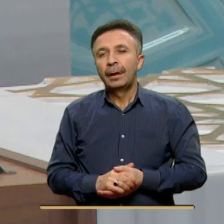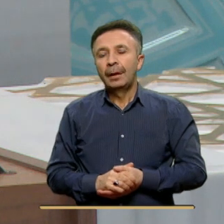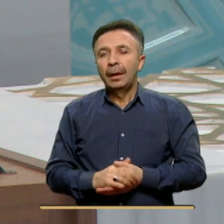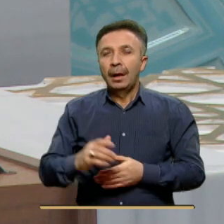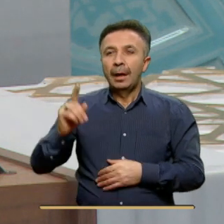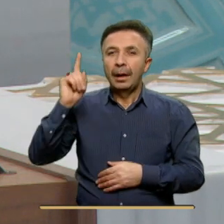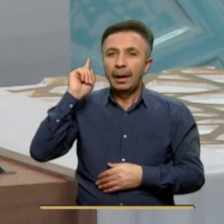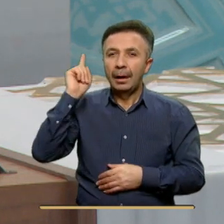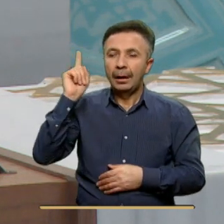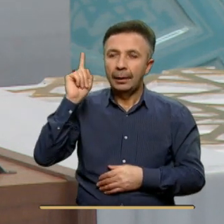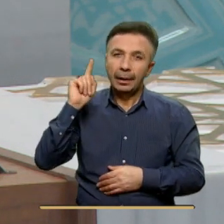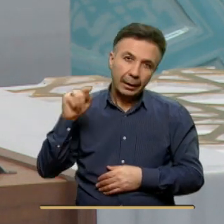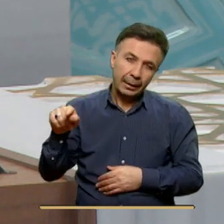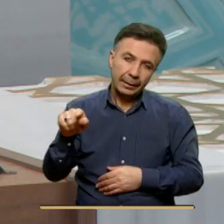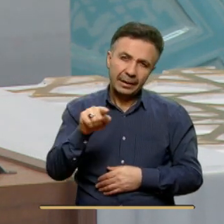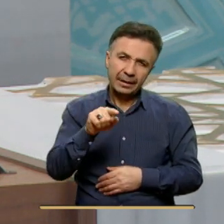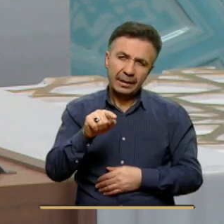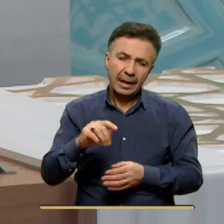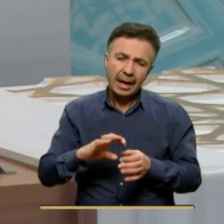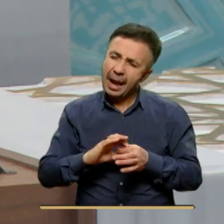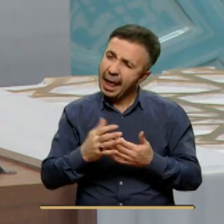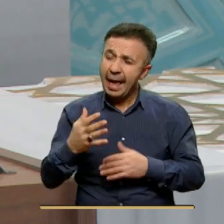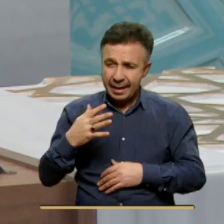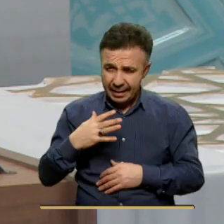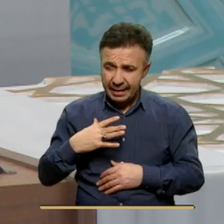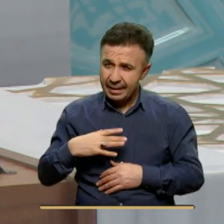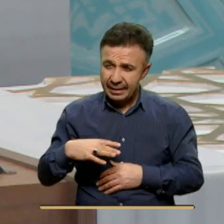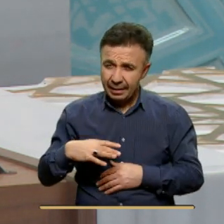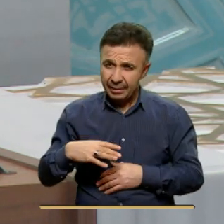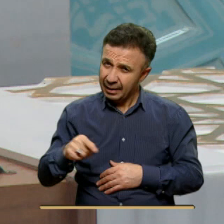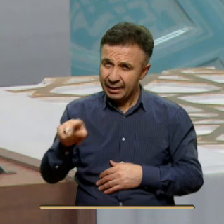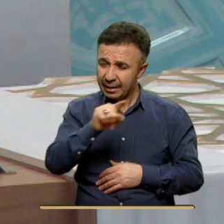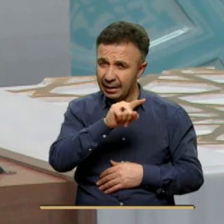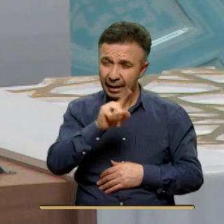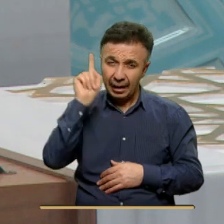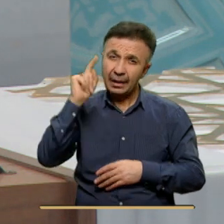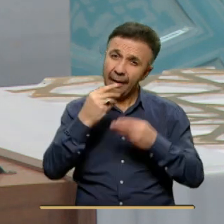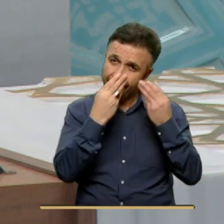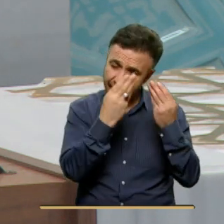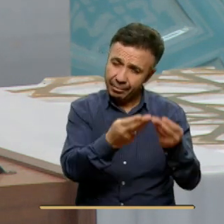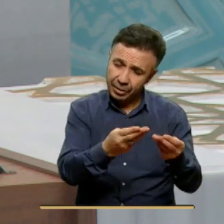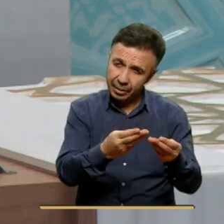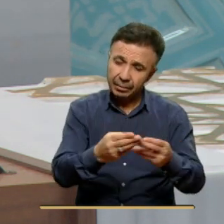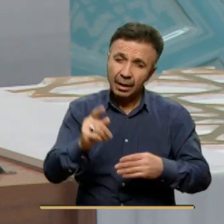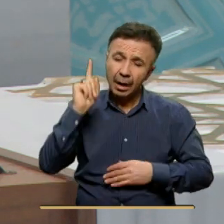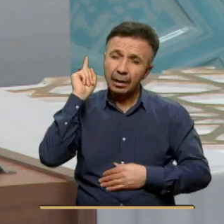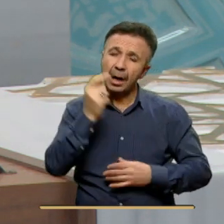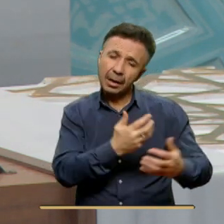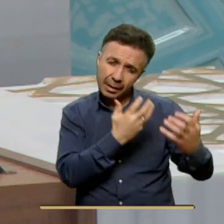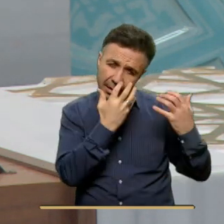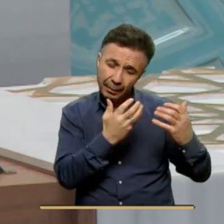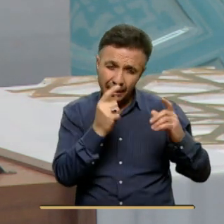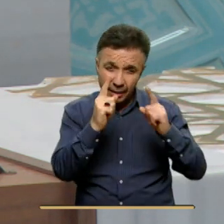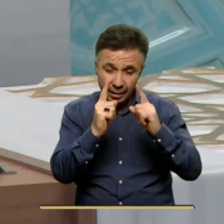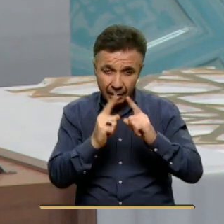Allah sizlere neyi istemişseniz vermiştir. Allah'ın nimetlerini